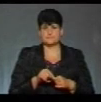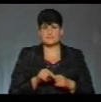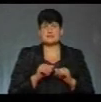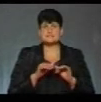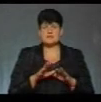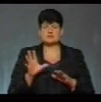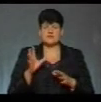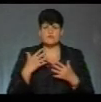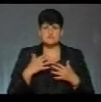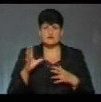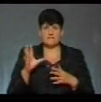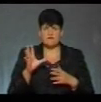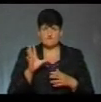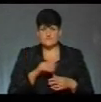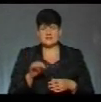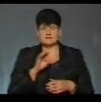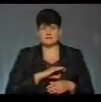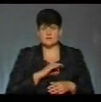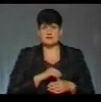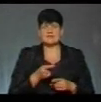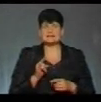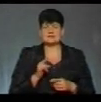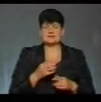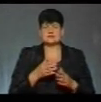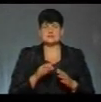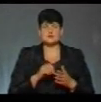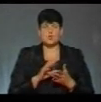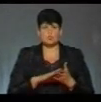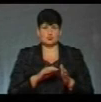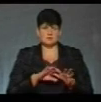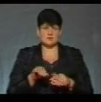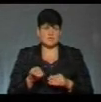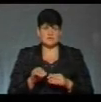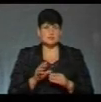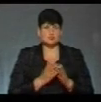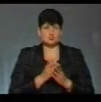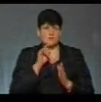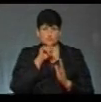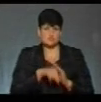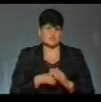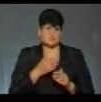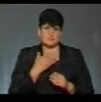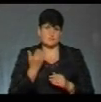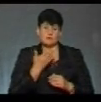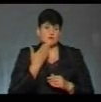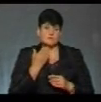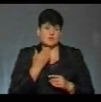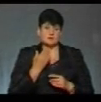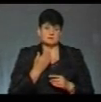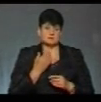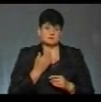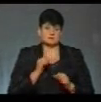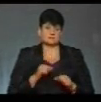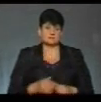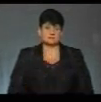заходи всі вжиті, така дитина знімається з обліку. І, звісно, в таку сім'ю вже тоді служба не втручається, ну, оскільки немає відповідно на тих